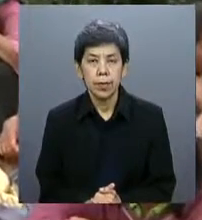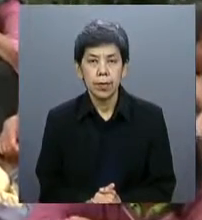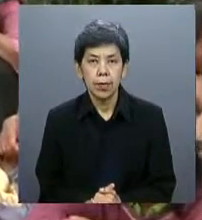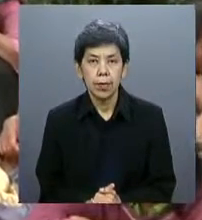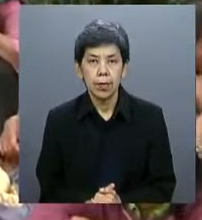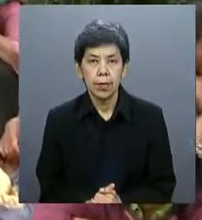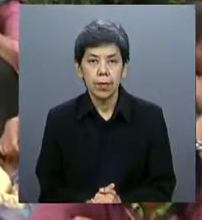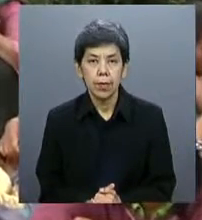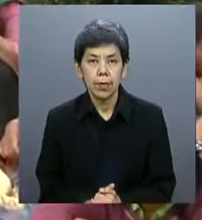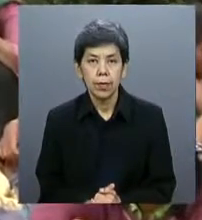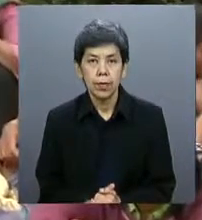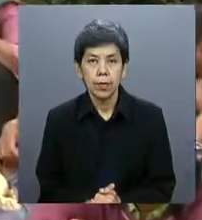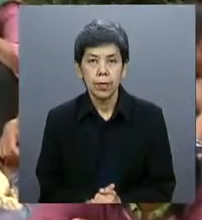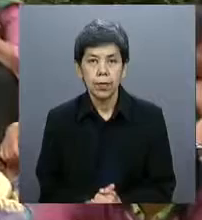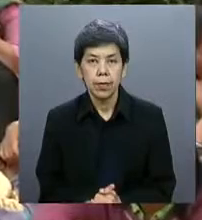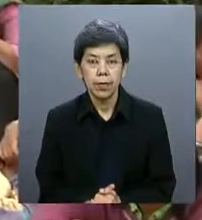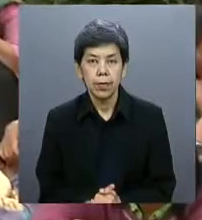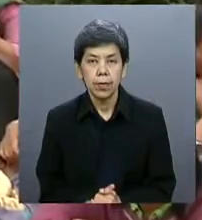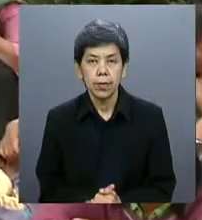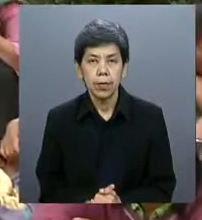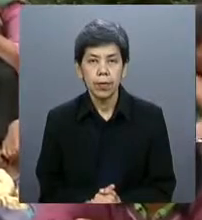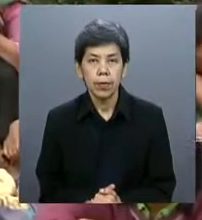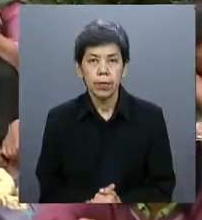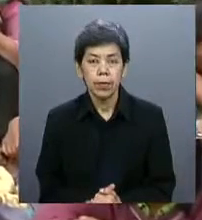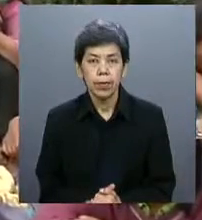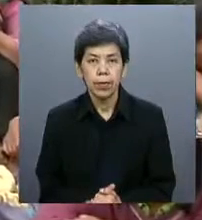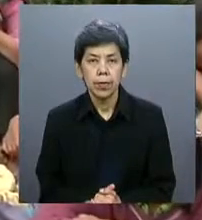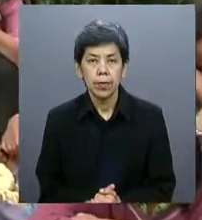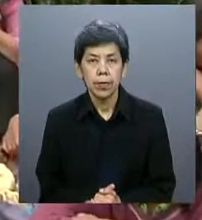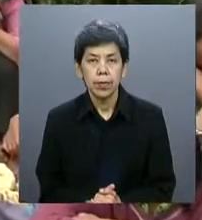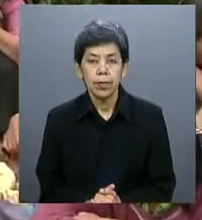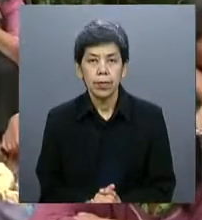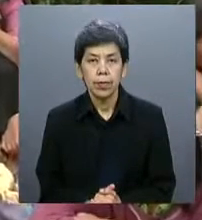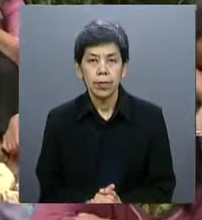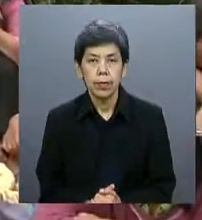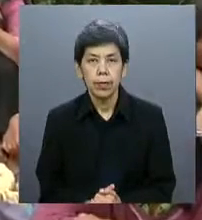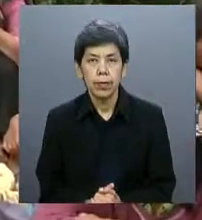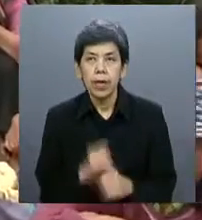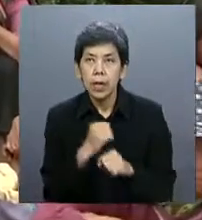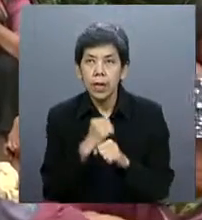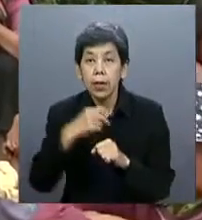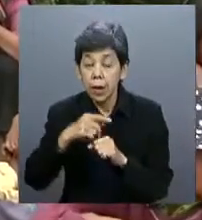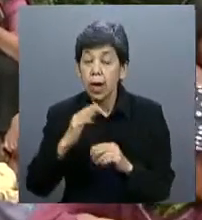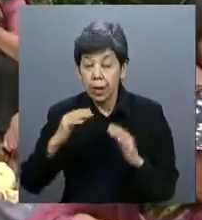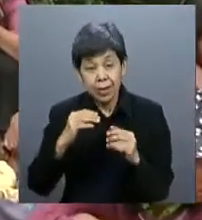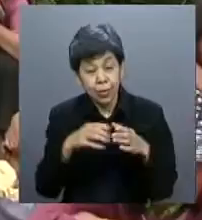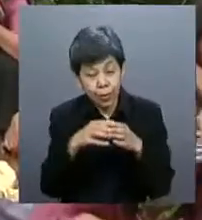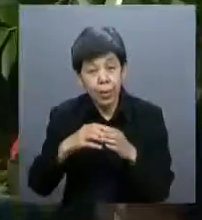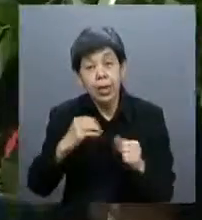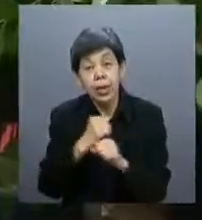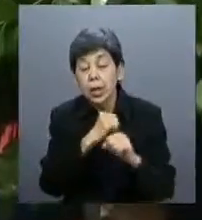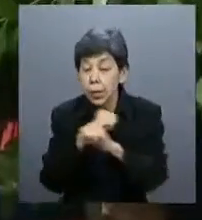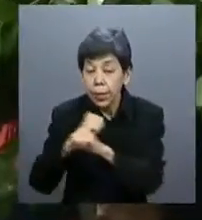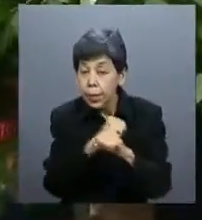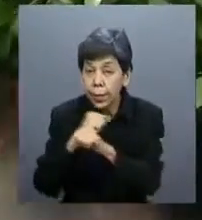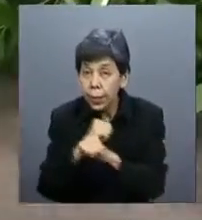ศาลให้ประกาศเป็นที่ควบคุมเรียบร้อยแล้วนะครับท่านจะเข้าหลักของการตามพรบ.การชุมนุม เจ้าหน้าที่กองกำลังรักษาความส